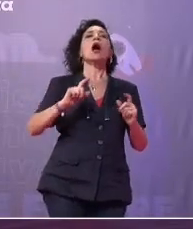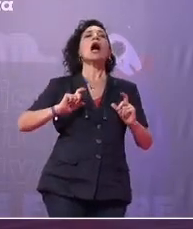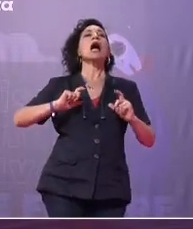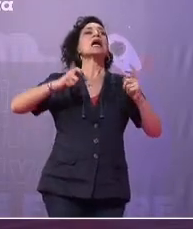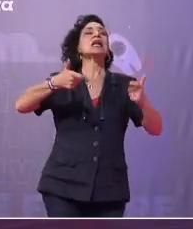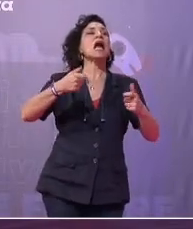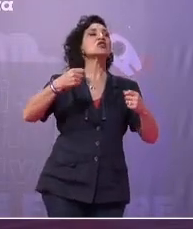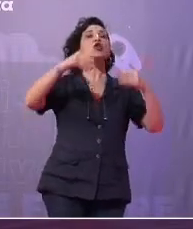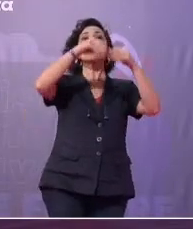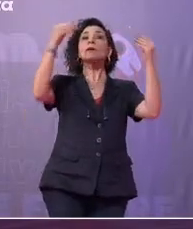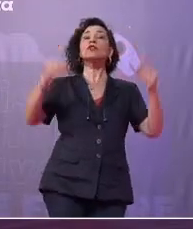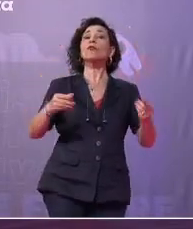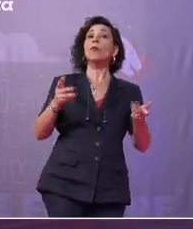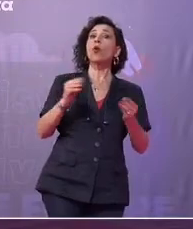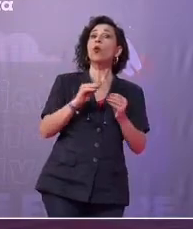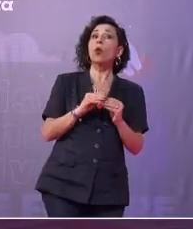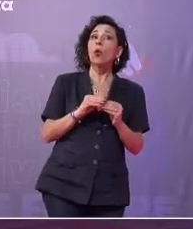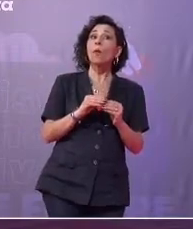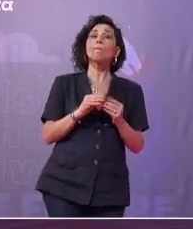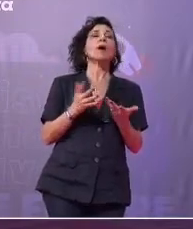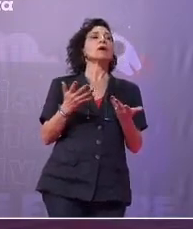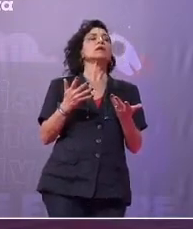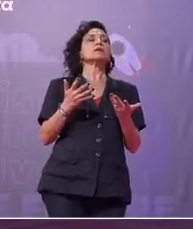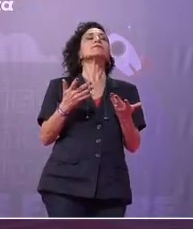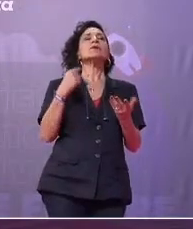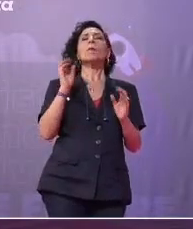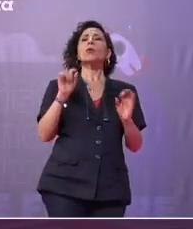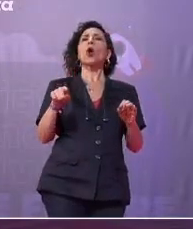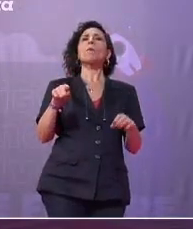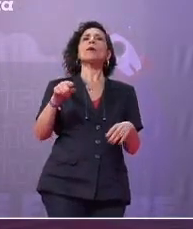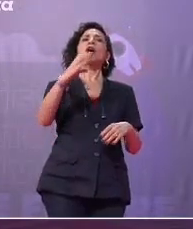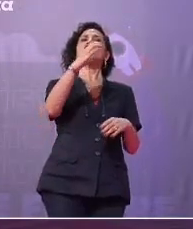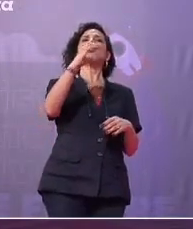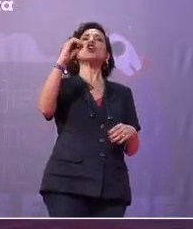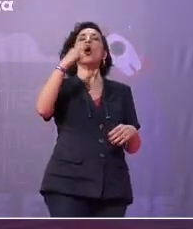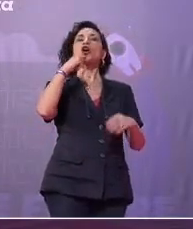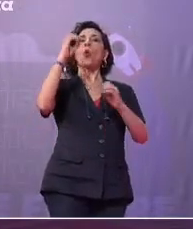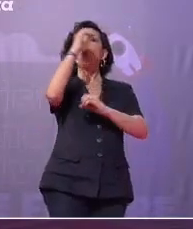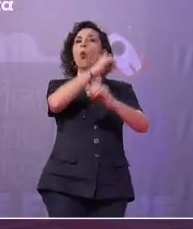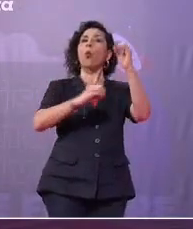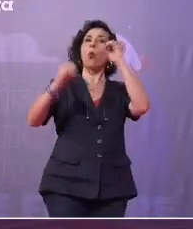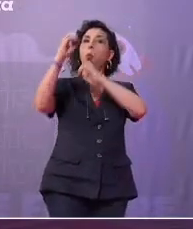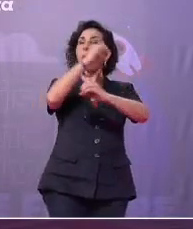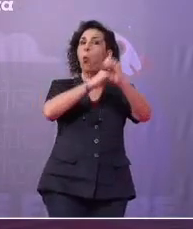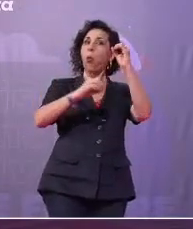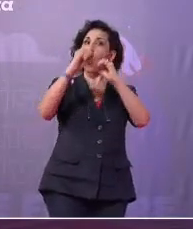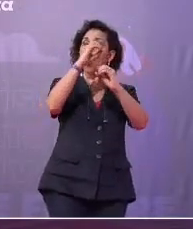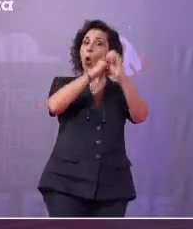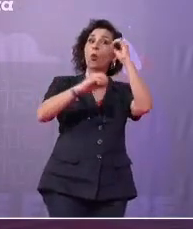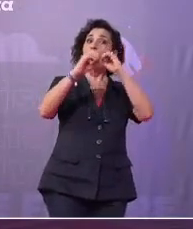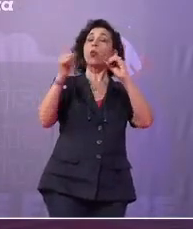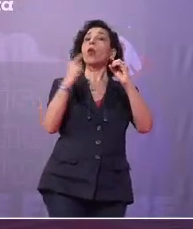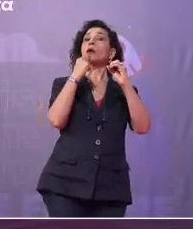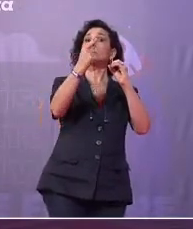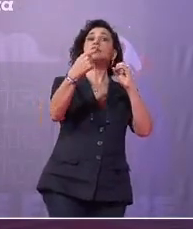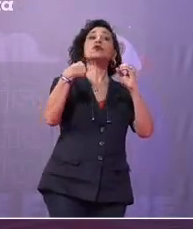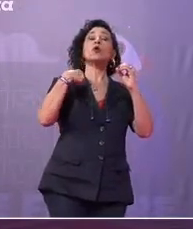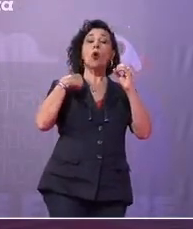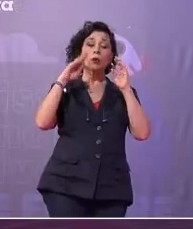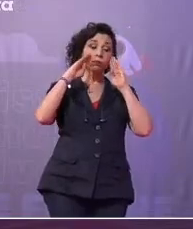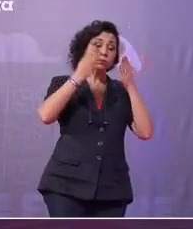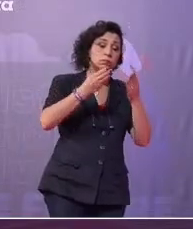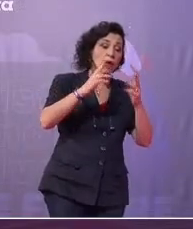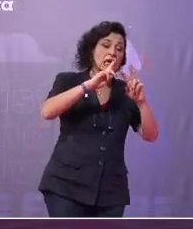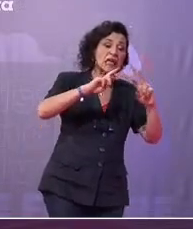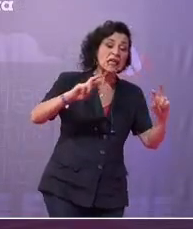prima cosa è interessante sapere che lo stesso CEO di Google Dice non siamo più un'azienda che vuole essere centrata sulla ricerca non sarà la ricerca